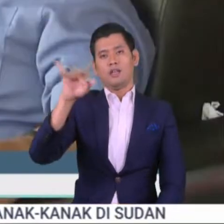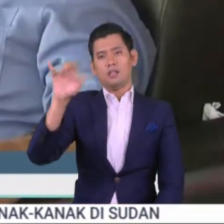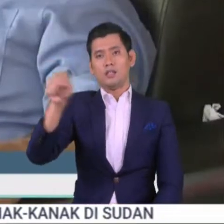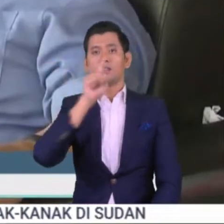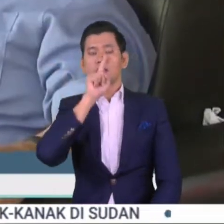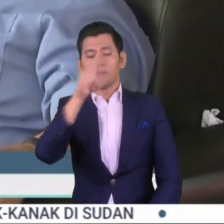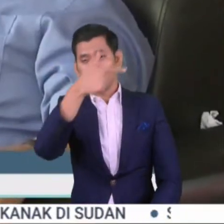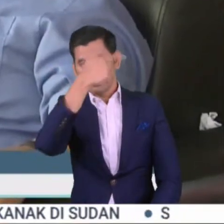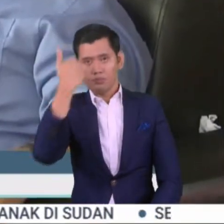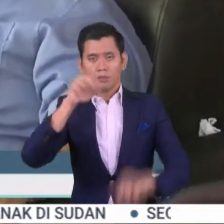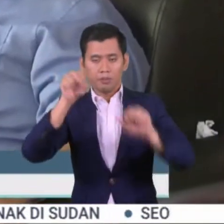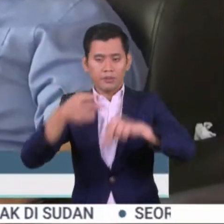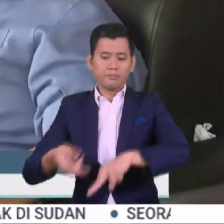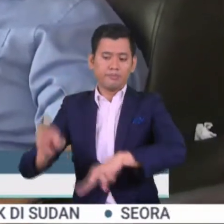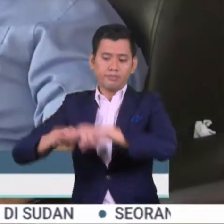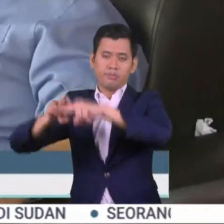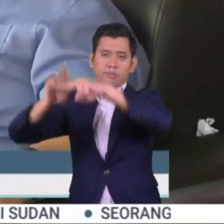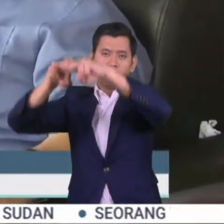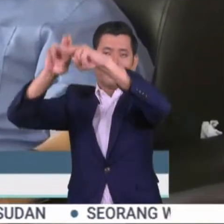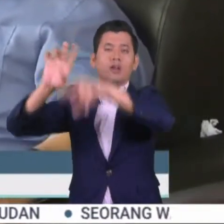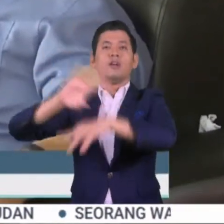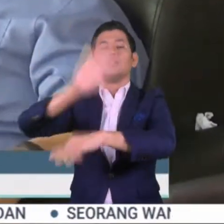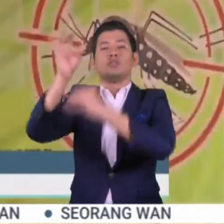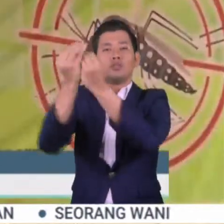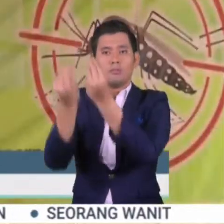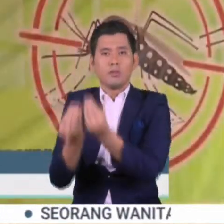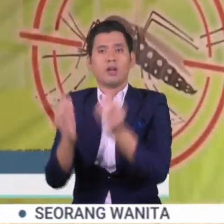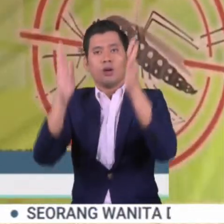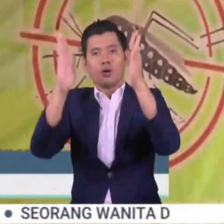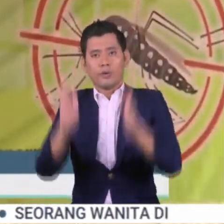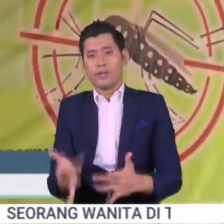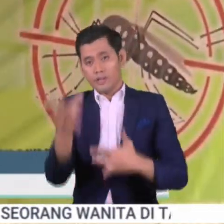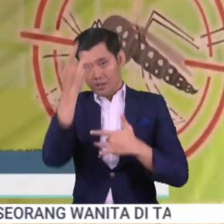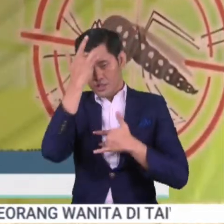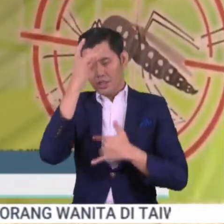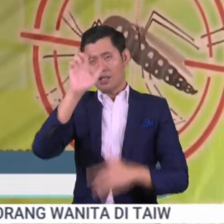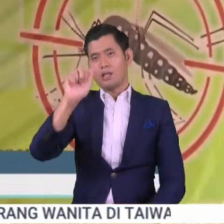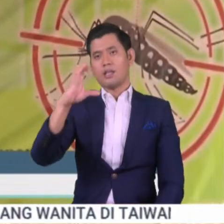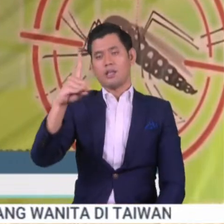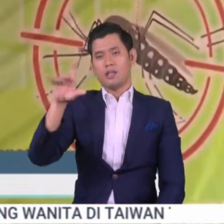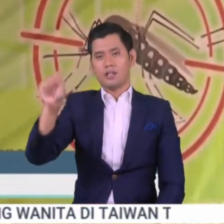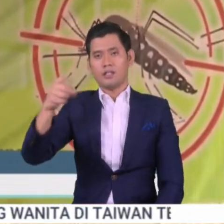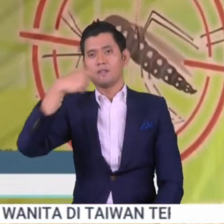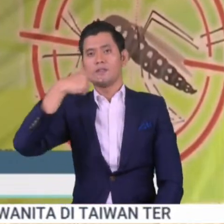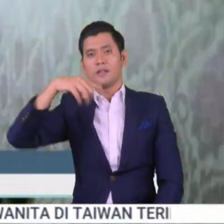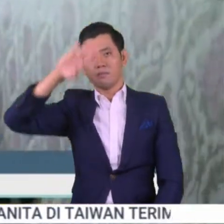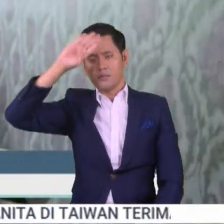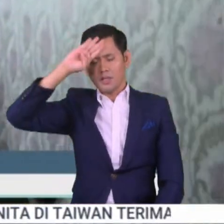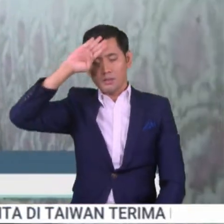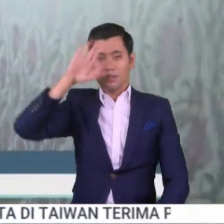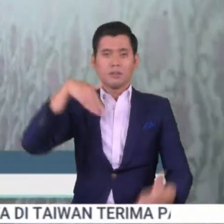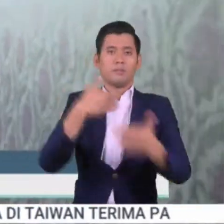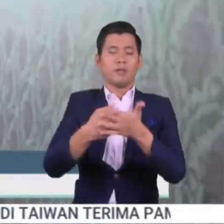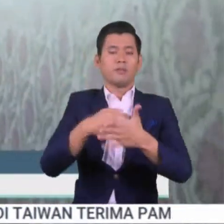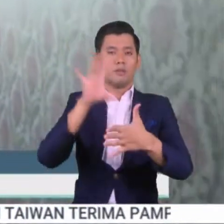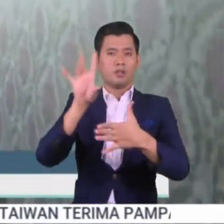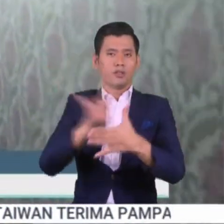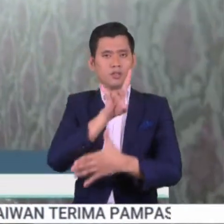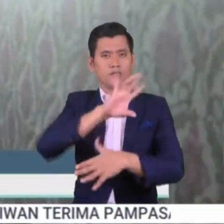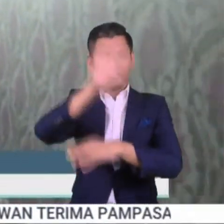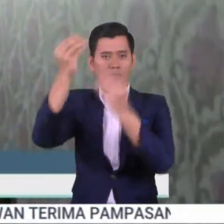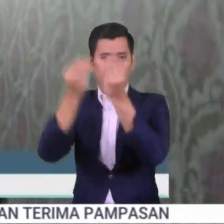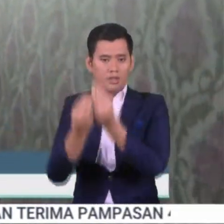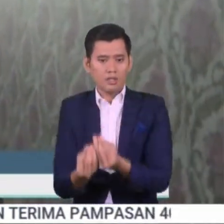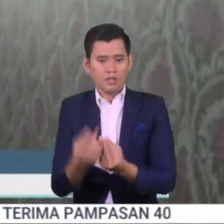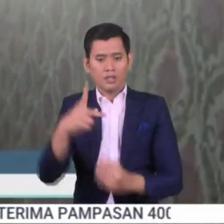faktor utama kepada peningkatan jumlah kumulatif kes denggi tahun ini. Bagi tempoh Januari hingga Julai 2023, jumlah kumulatif